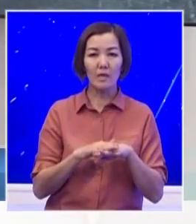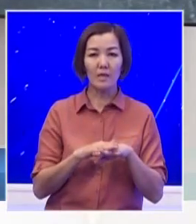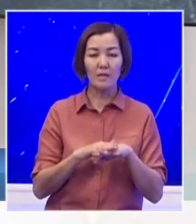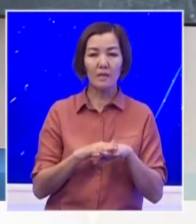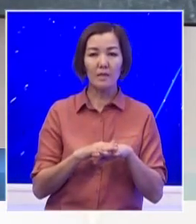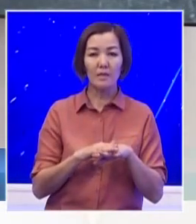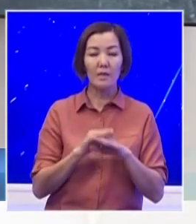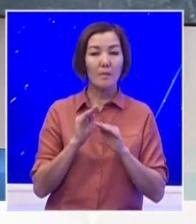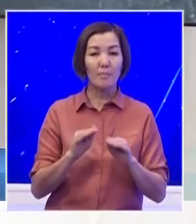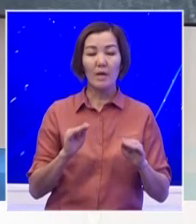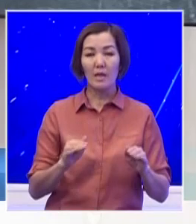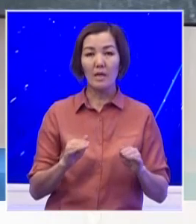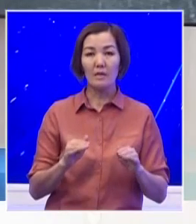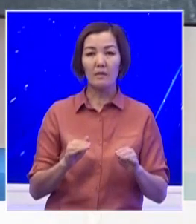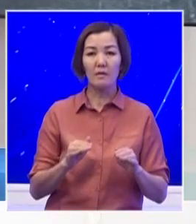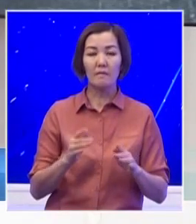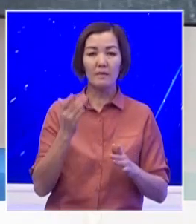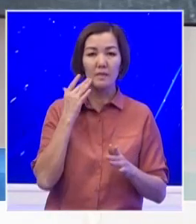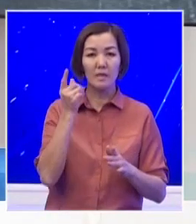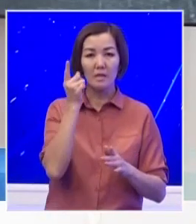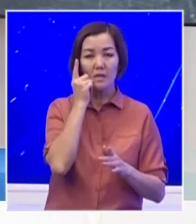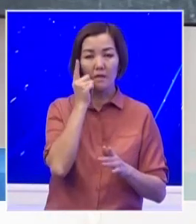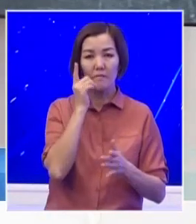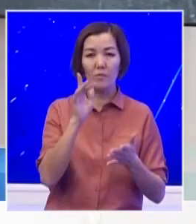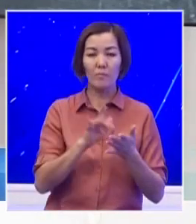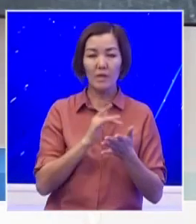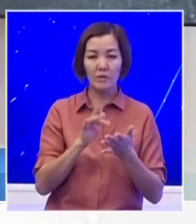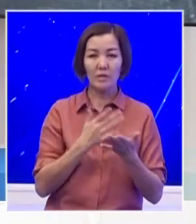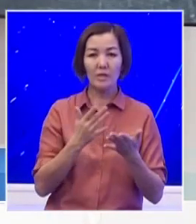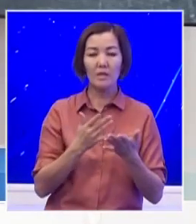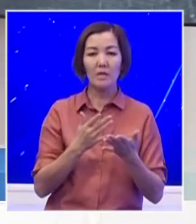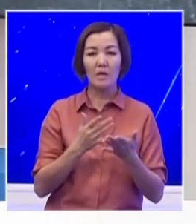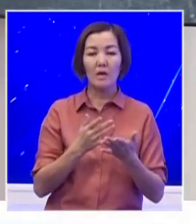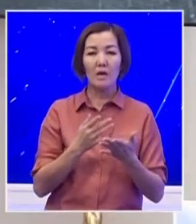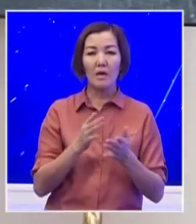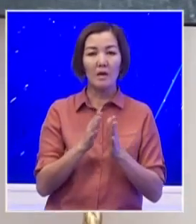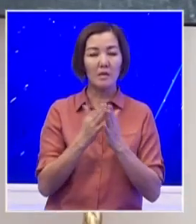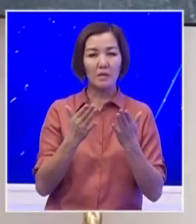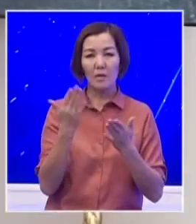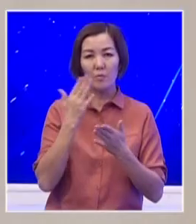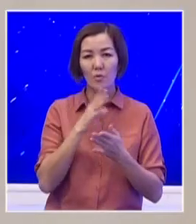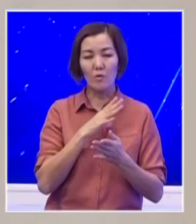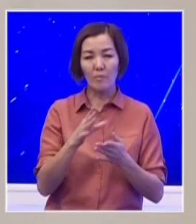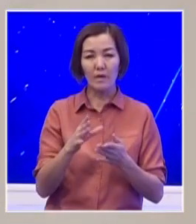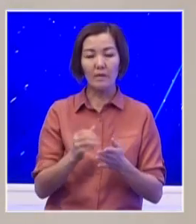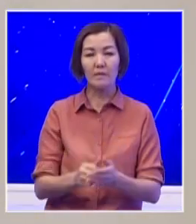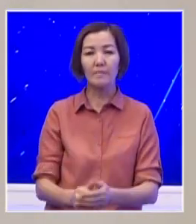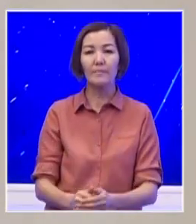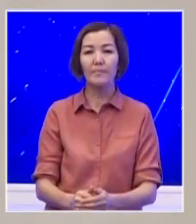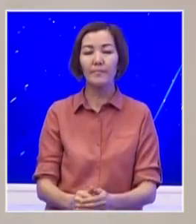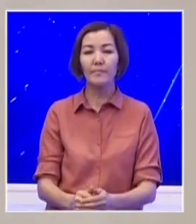тұрсаңыздар, балаларды қазір заманына сай телефон болып кетті ғой, телефон, әдеби кітаптар көбінесе оқылмай жатады.